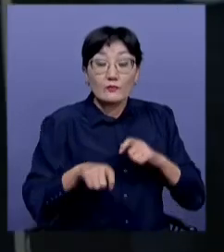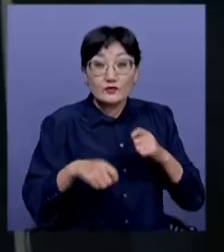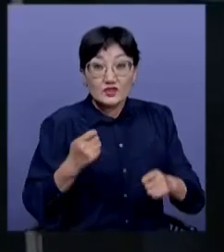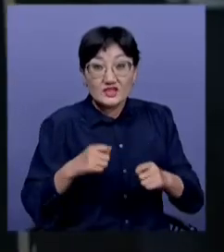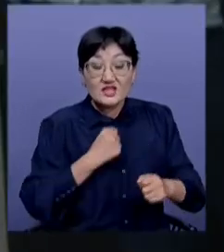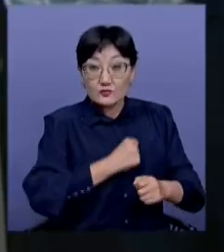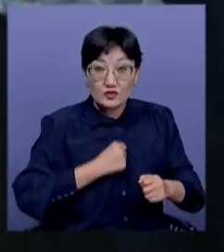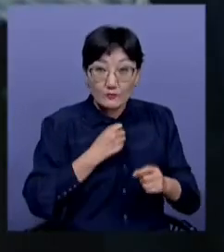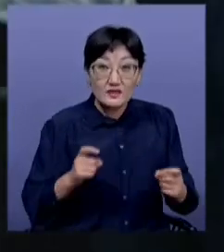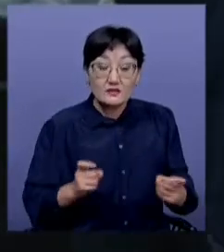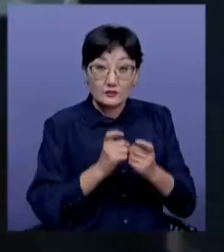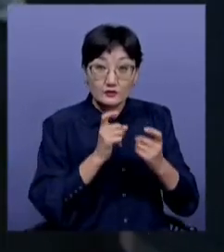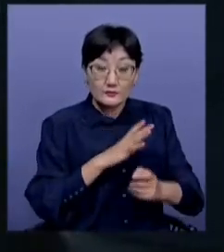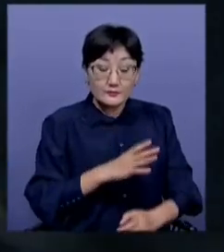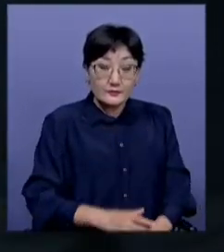деп ызаға булықты.